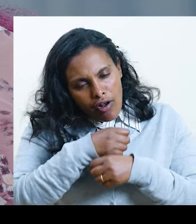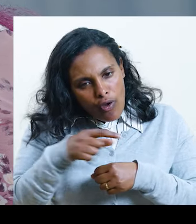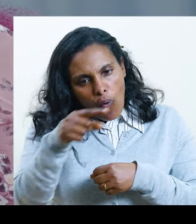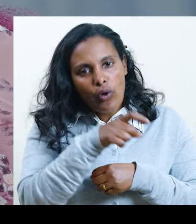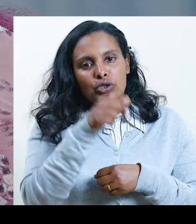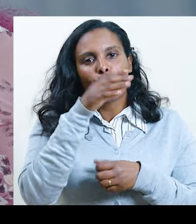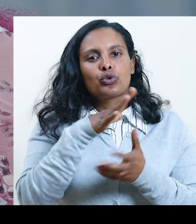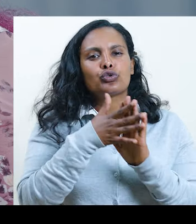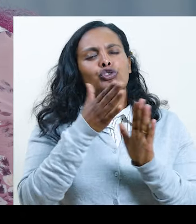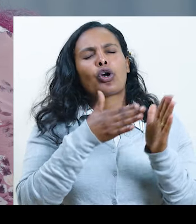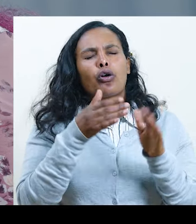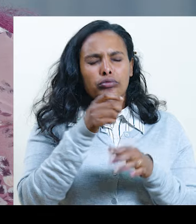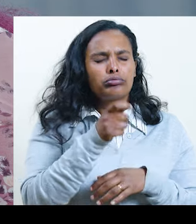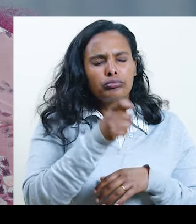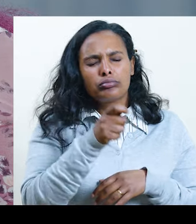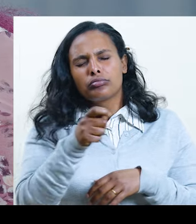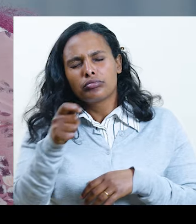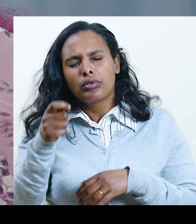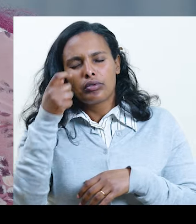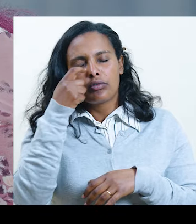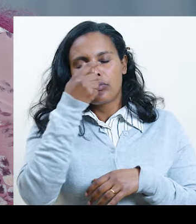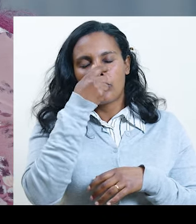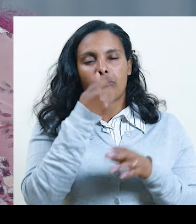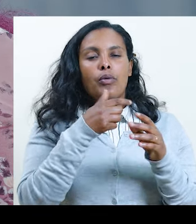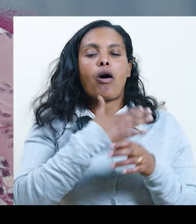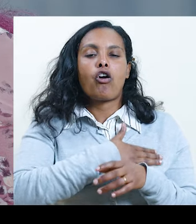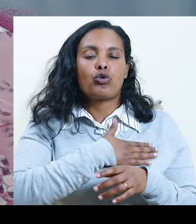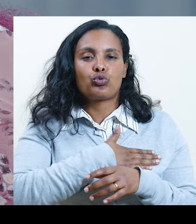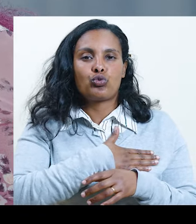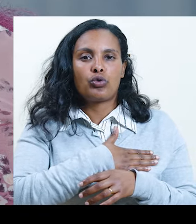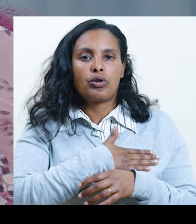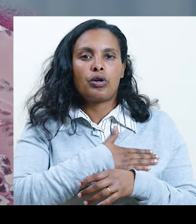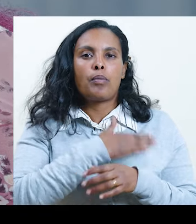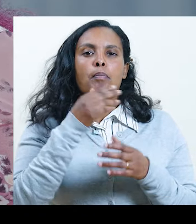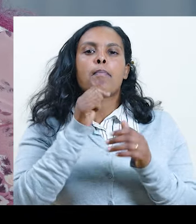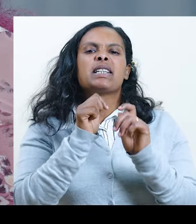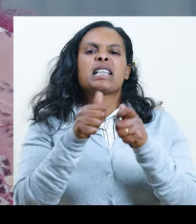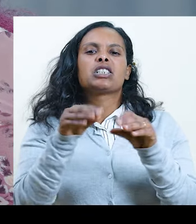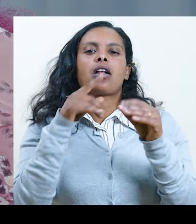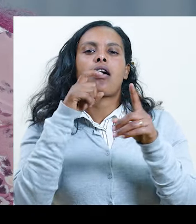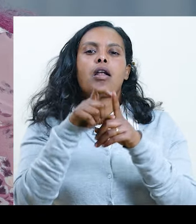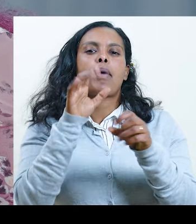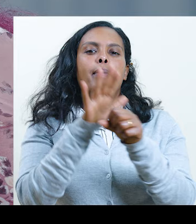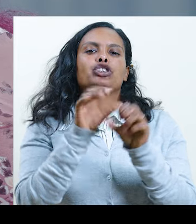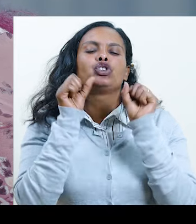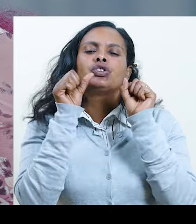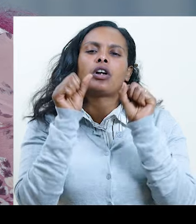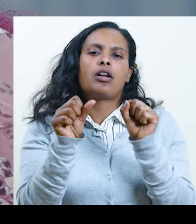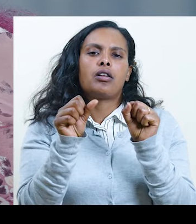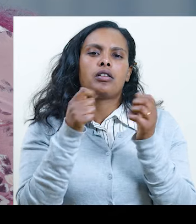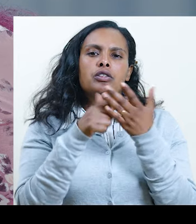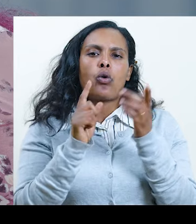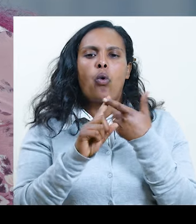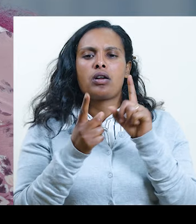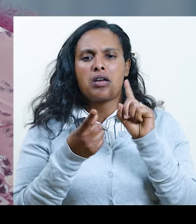ሰዎች እናያለን ሲቸገሩ። እና እባካችሁ መለገስ ይቻላል፣ ቃል መግባት